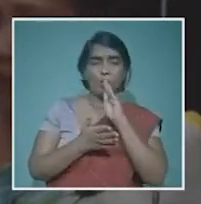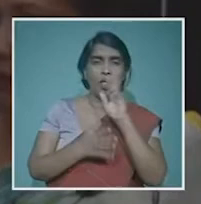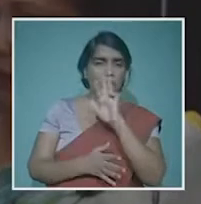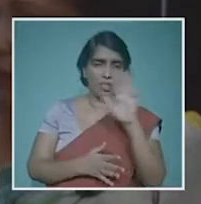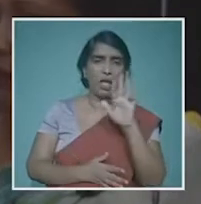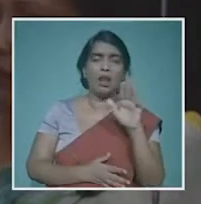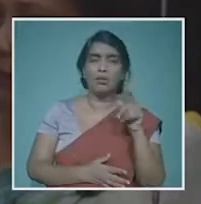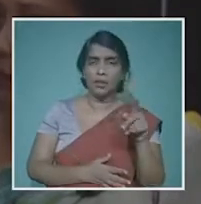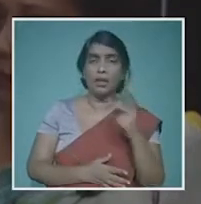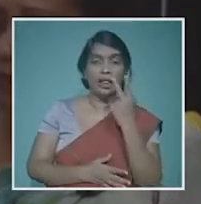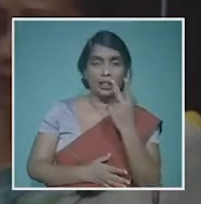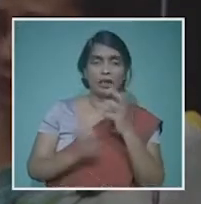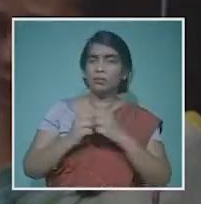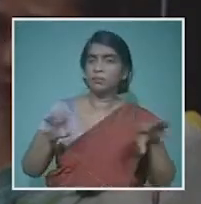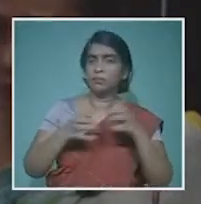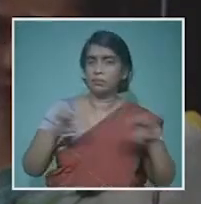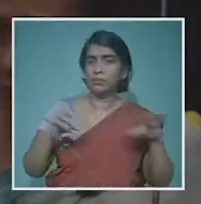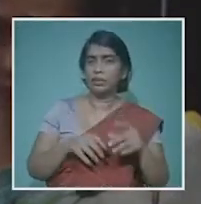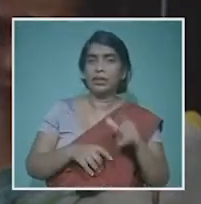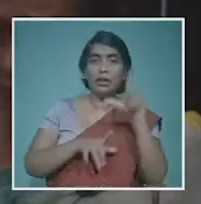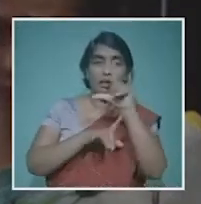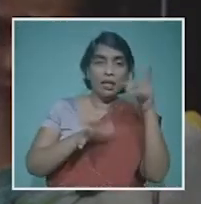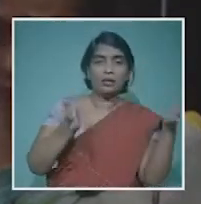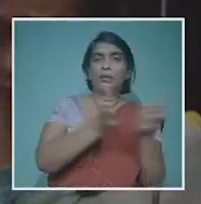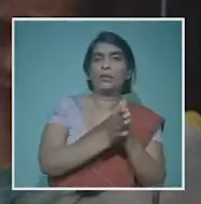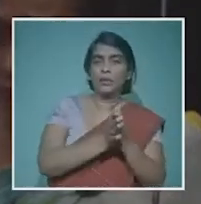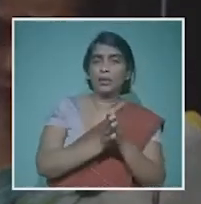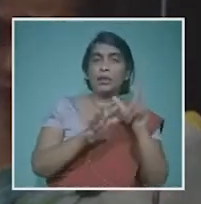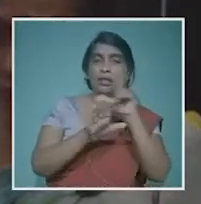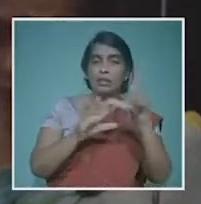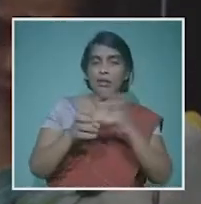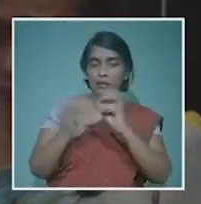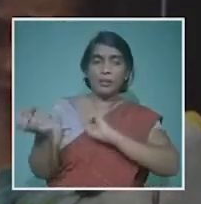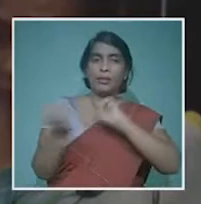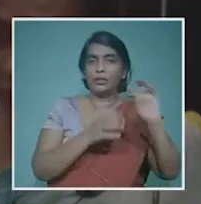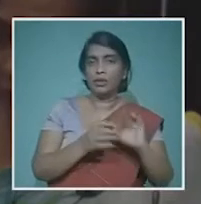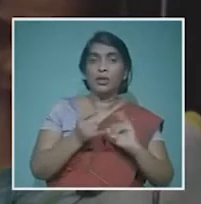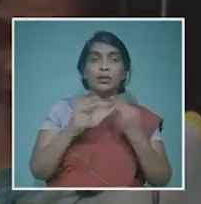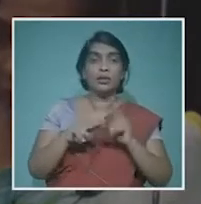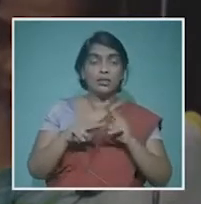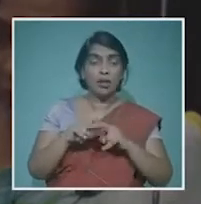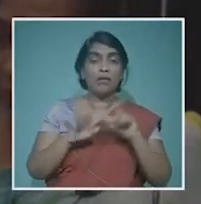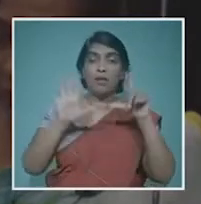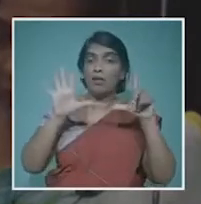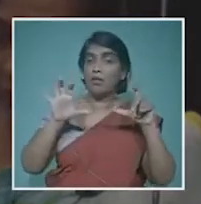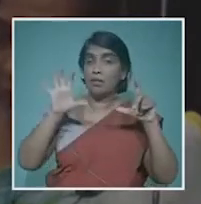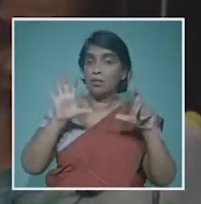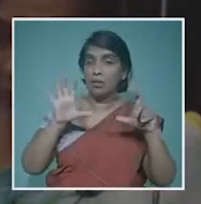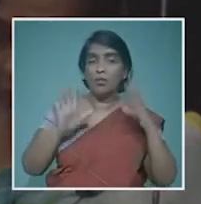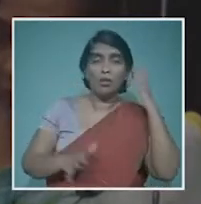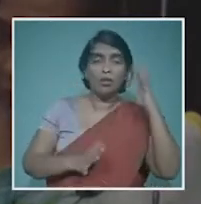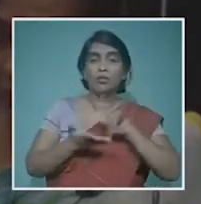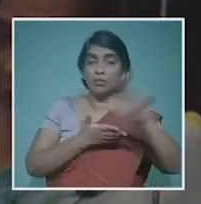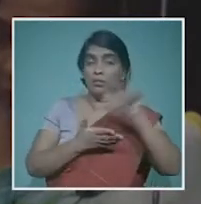19ක්. දෙකක් කෑලි ගලවලා අනිත් 17ට හයි කරනවා. අනිත් 17ට හයි කරනවා. සේවකේ ඉන්නවා 7000ක් විතර. ලෝකේ